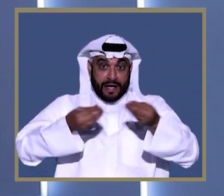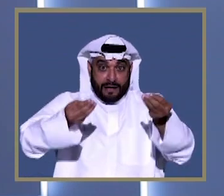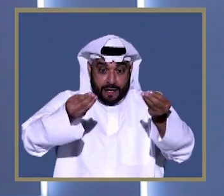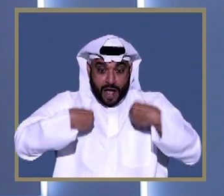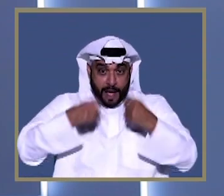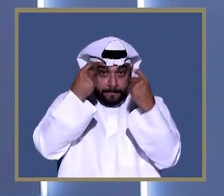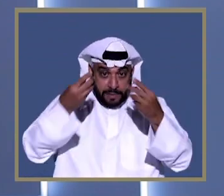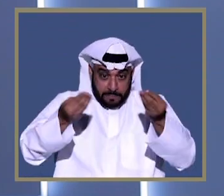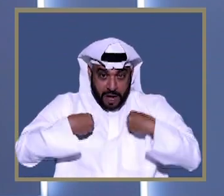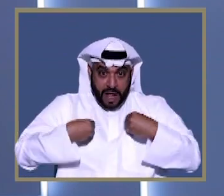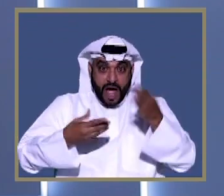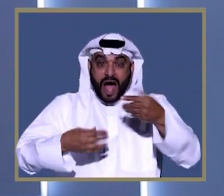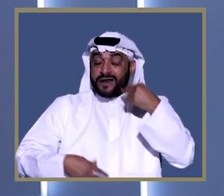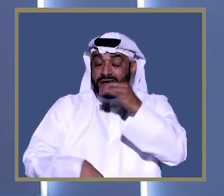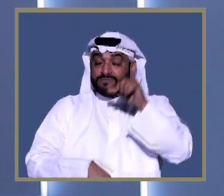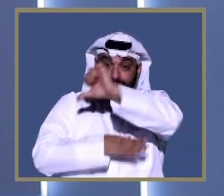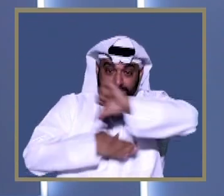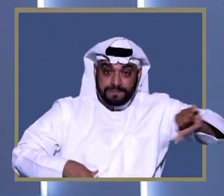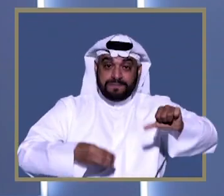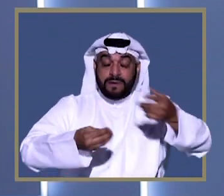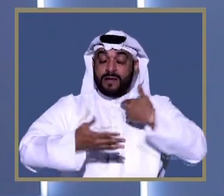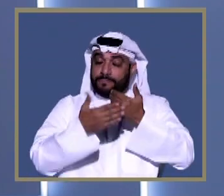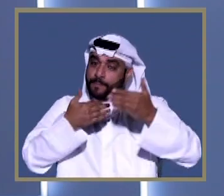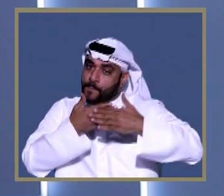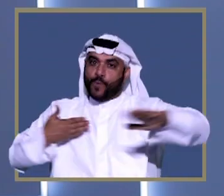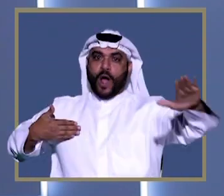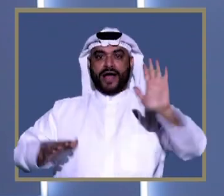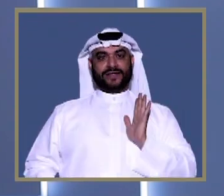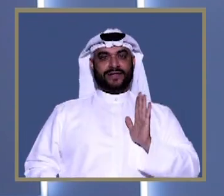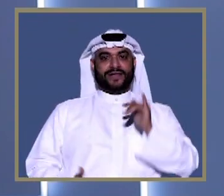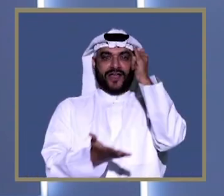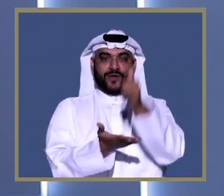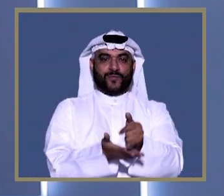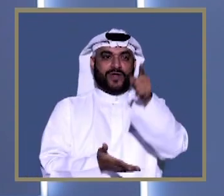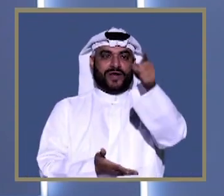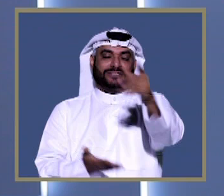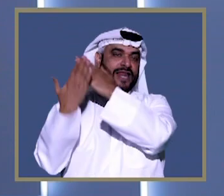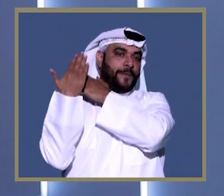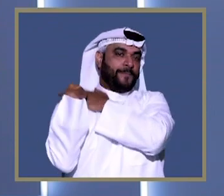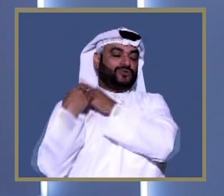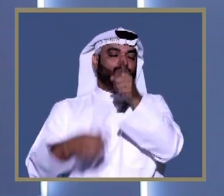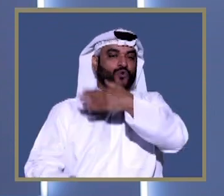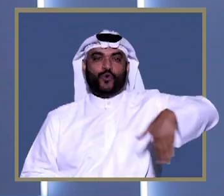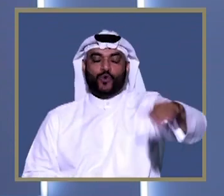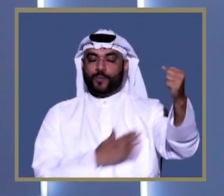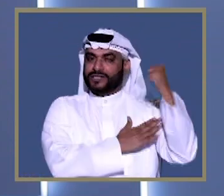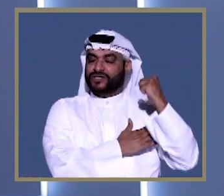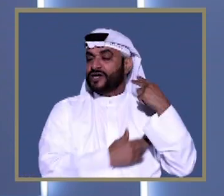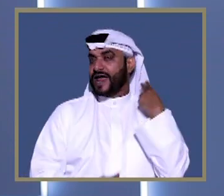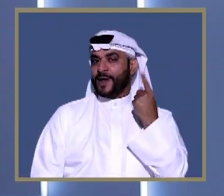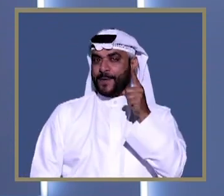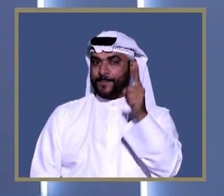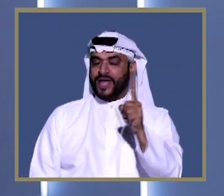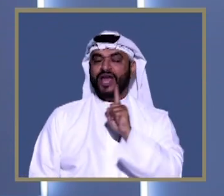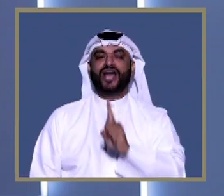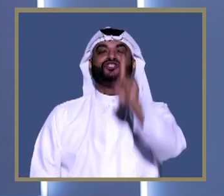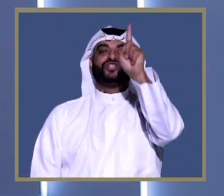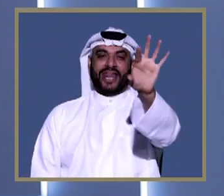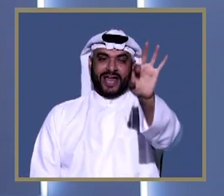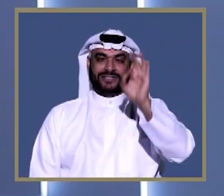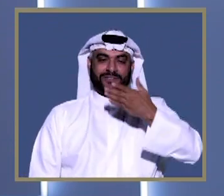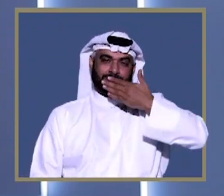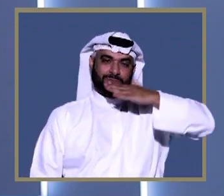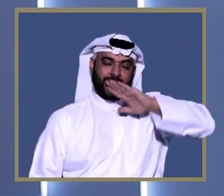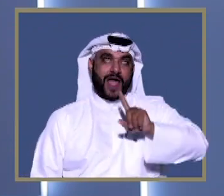محمد الداهم يستحق فأعطوه، وإن رأيتموه لا يستحق اختاروا غيره. الأمر بيدكم، والتاريخ اليوم أنتم تحددونه يا شعب الكويت، وإن شاء الله كلنا